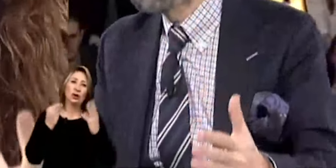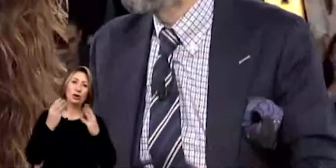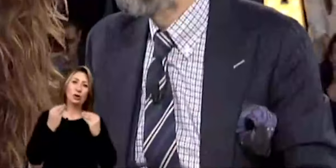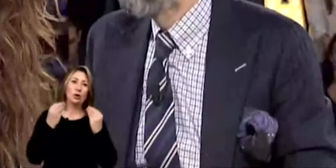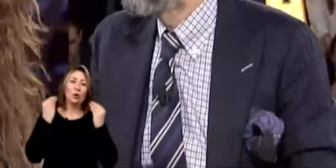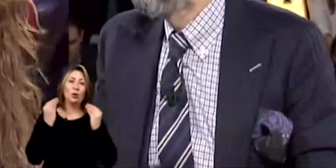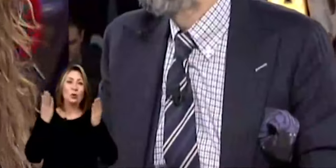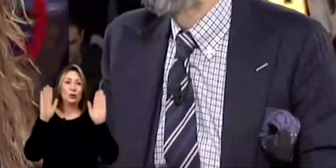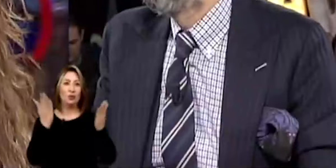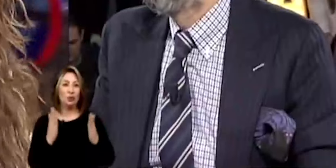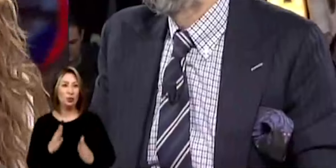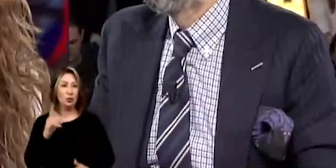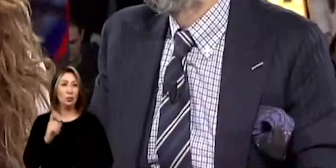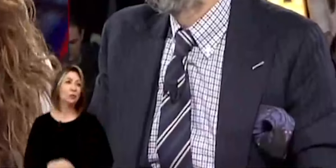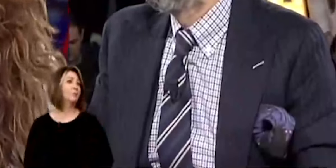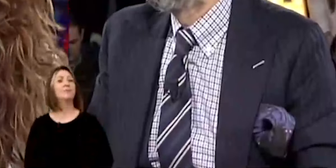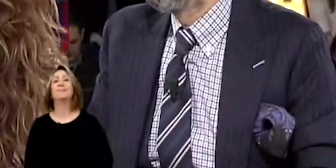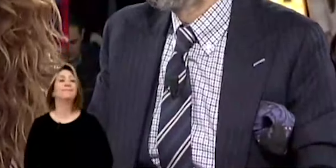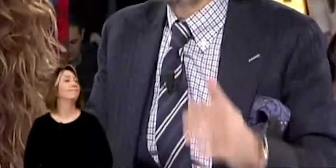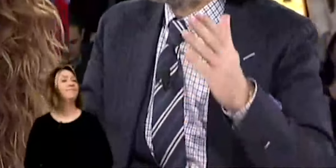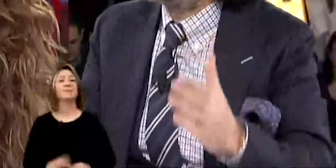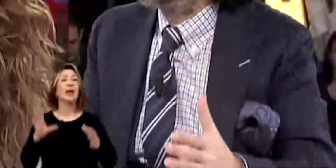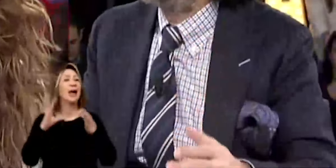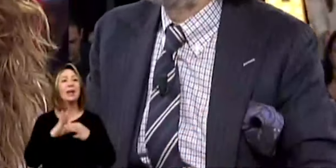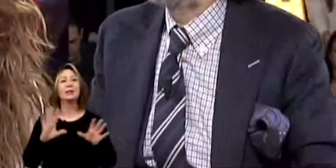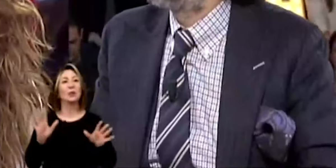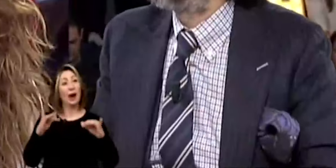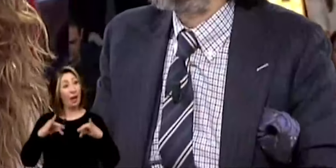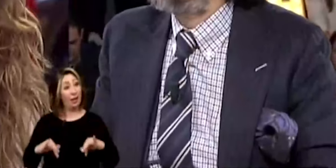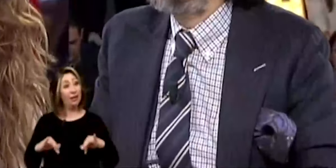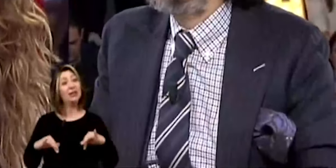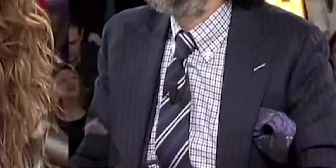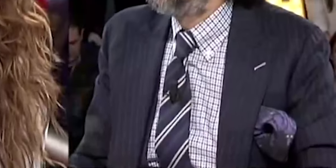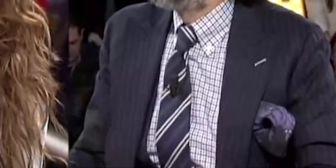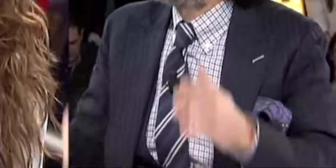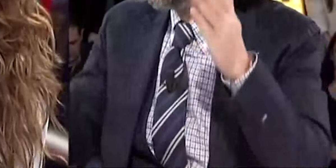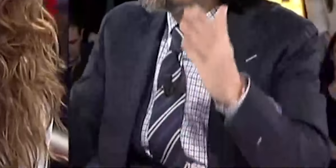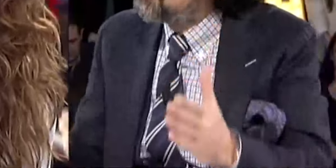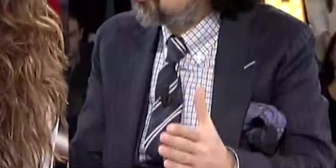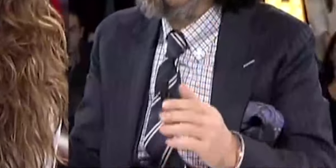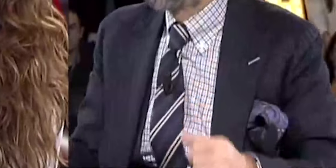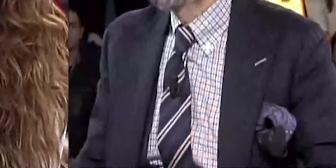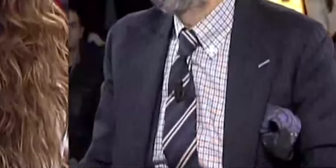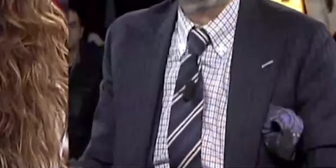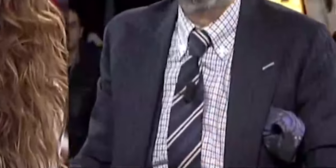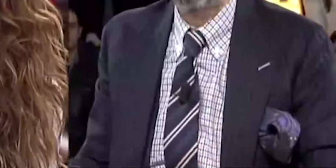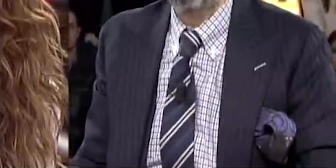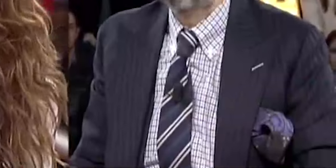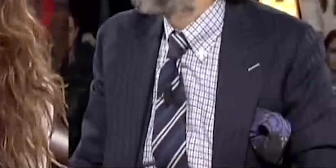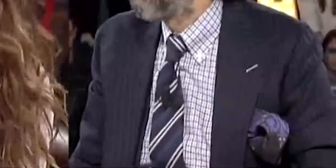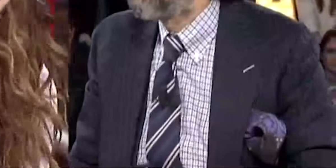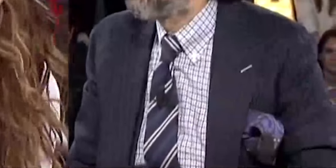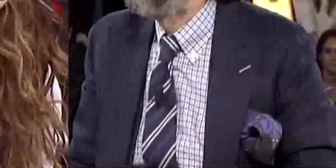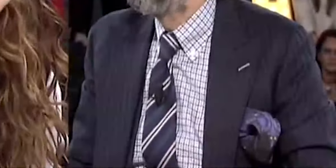uygun bir vücudumun olması. Hayır, hiç alakası yok. Rahatlık. Rahatlık kesinlikle. Dans ediyor olman. Evet,